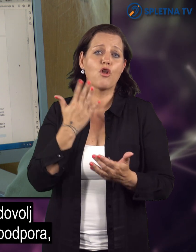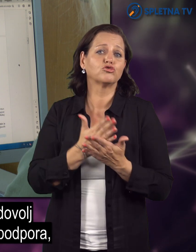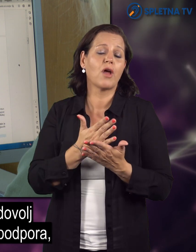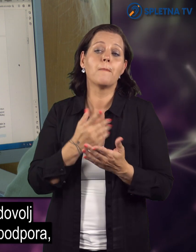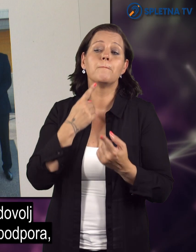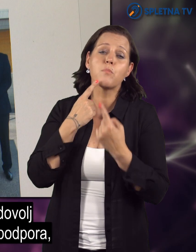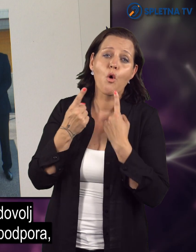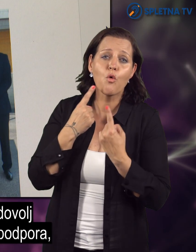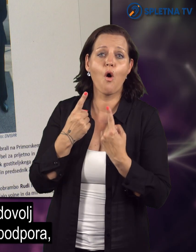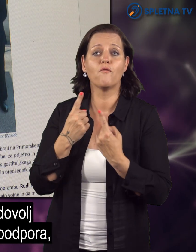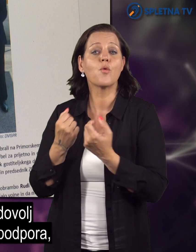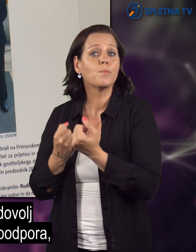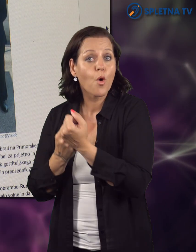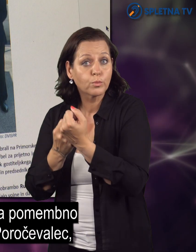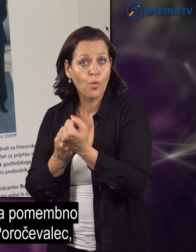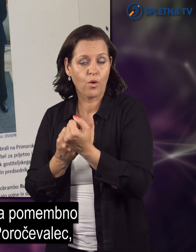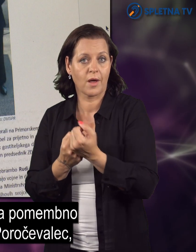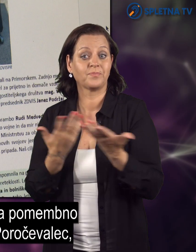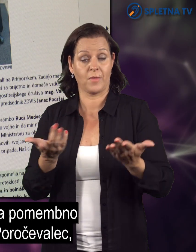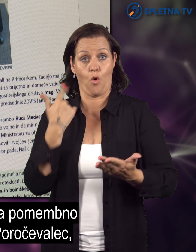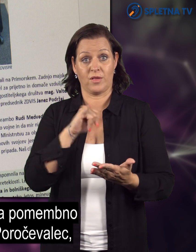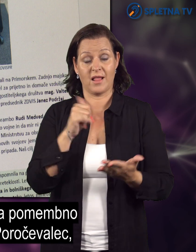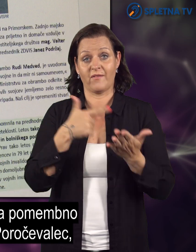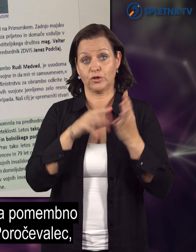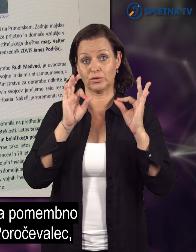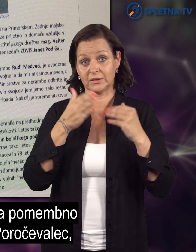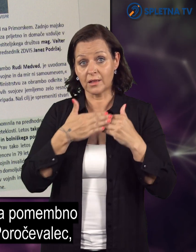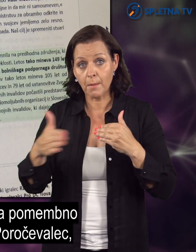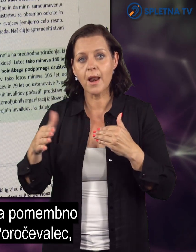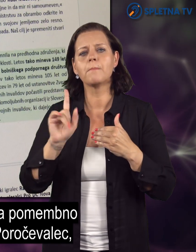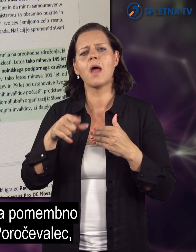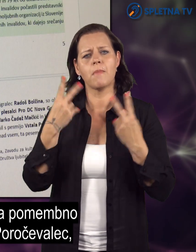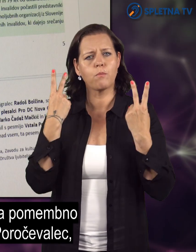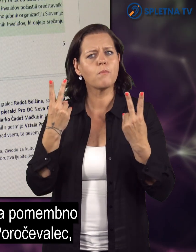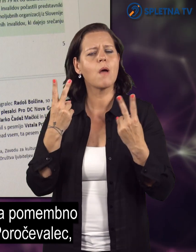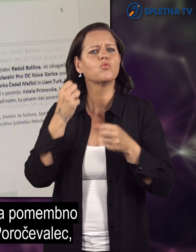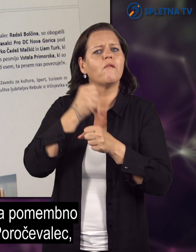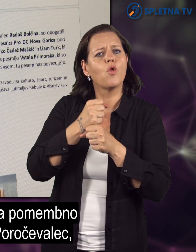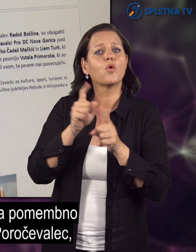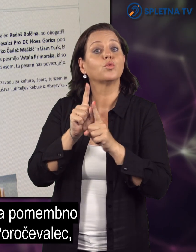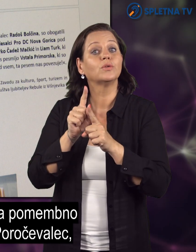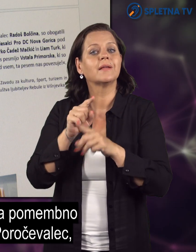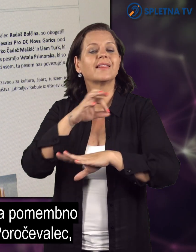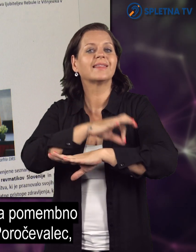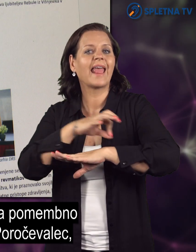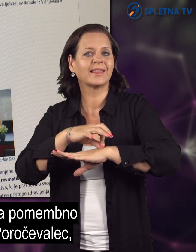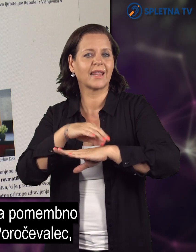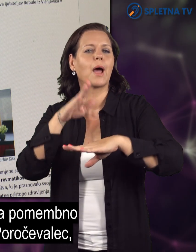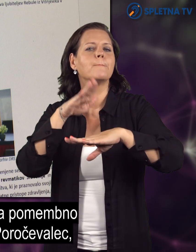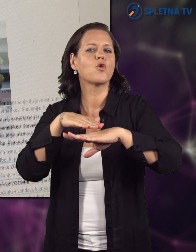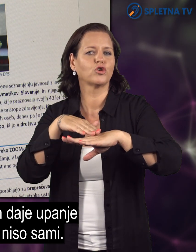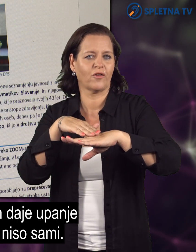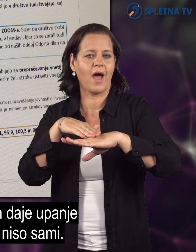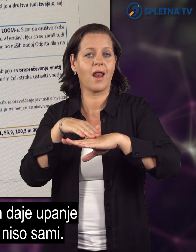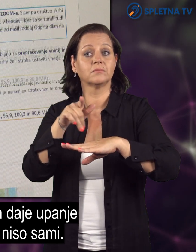že pogovor in podpora, od leta 2010 pa ima pomembno vlogo tudi tednik Poročevalec,